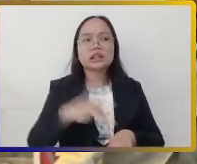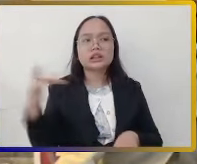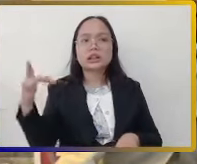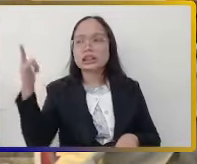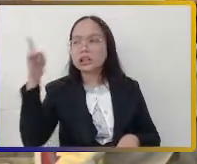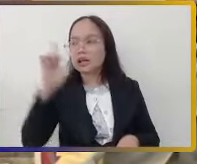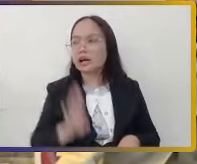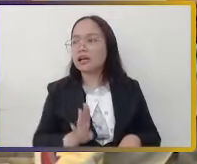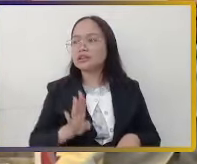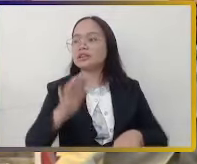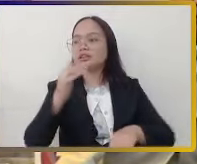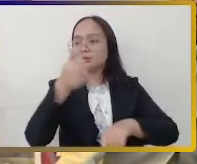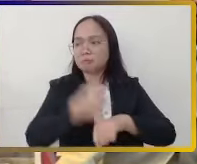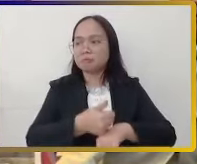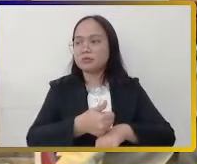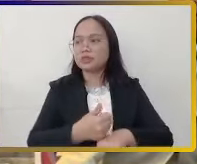God's anointed.